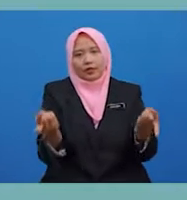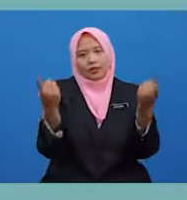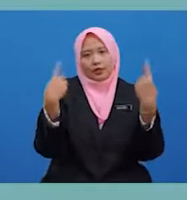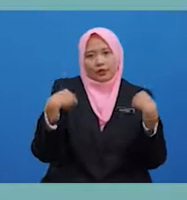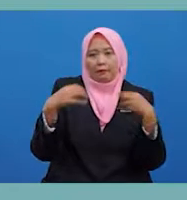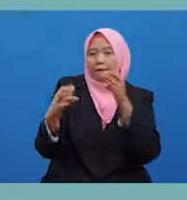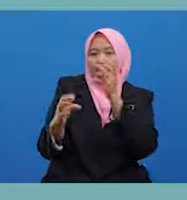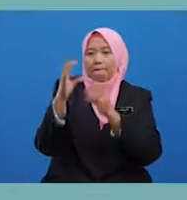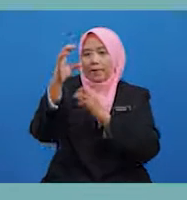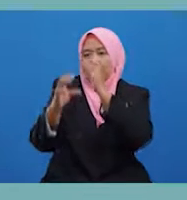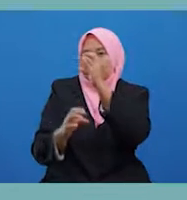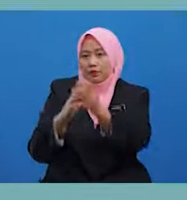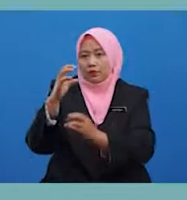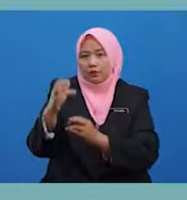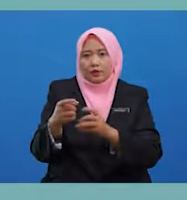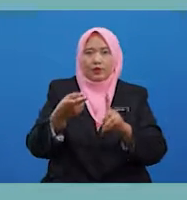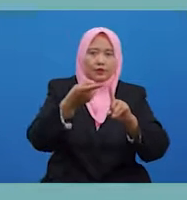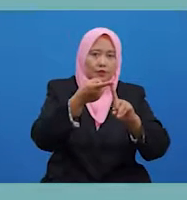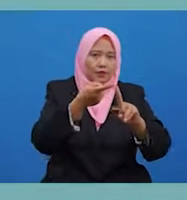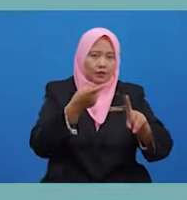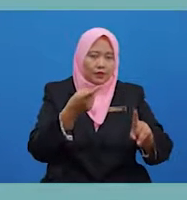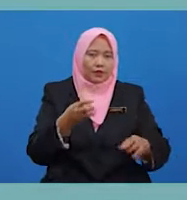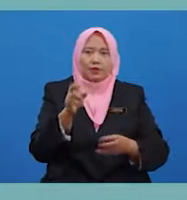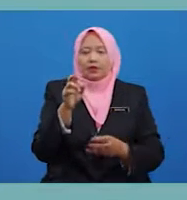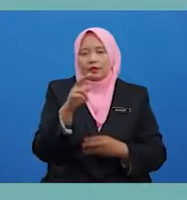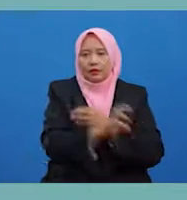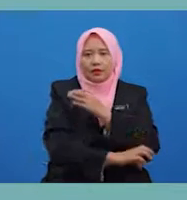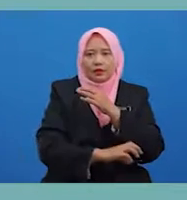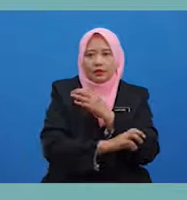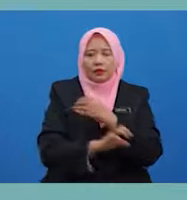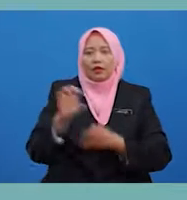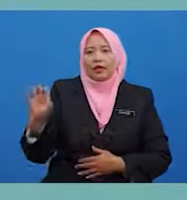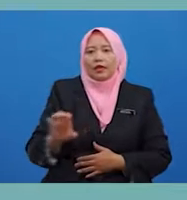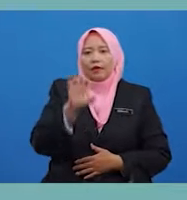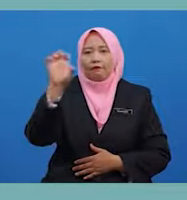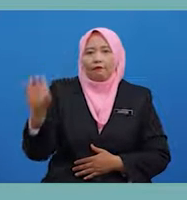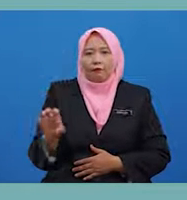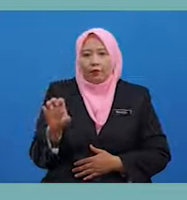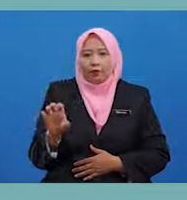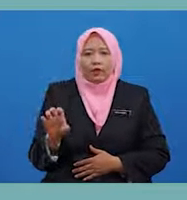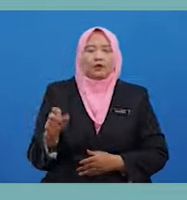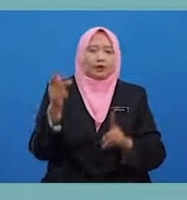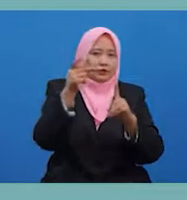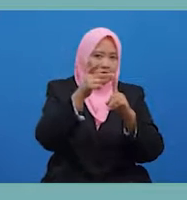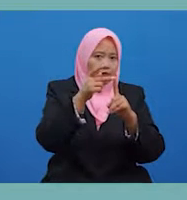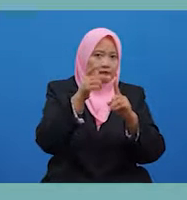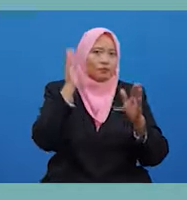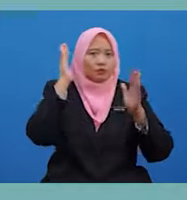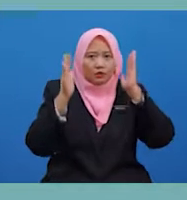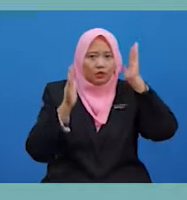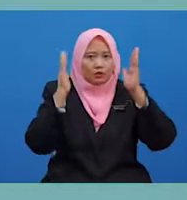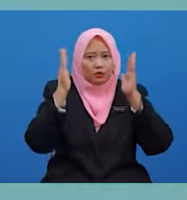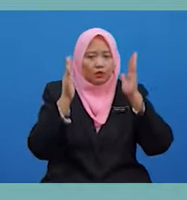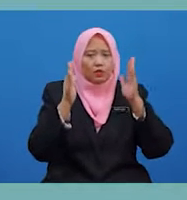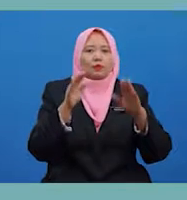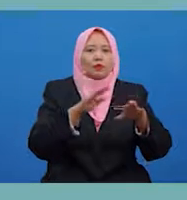dari negara-negara Eropah terpilih ke Malaysia bagi tahun